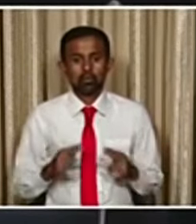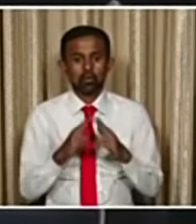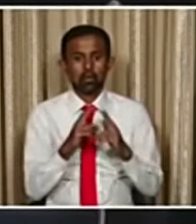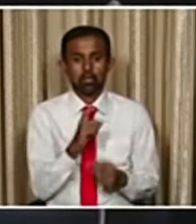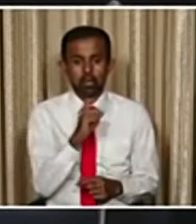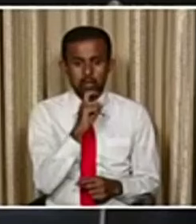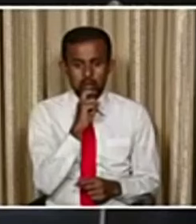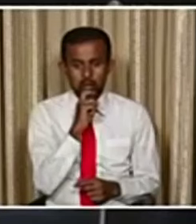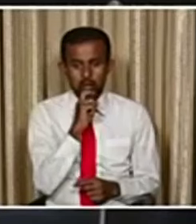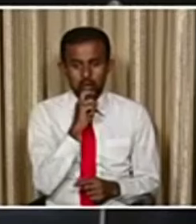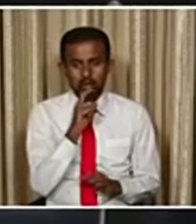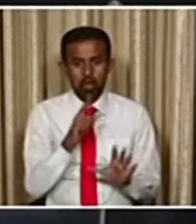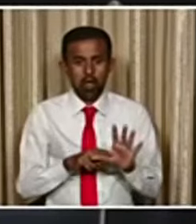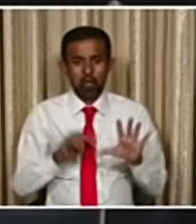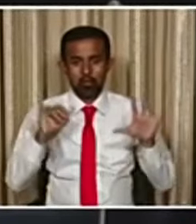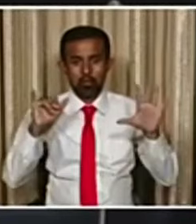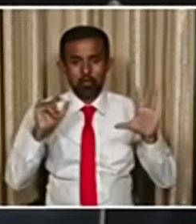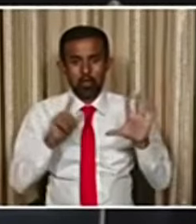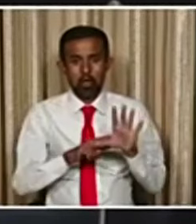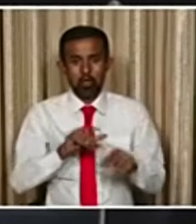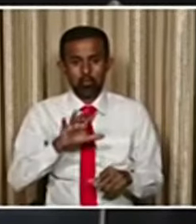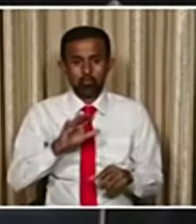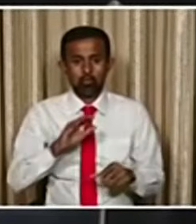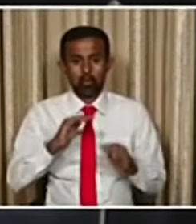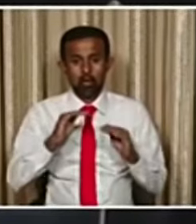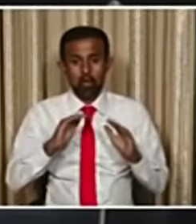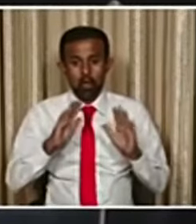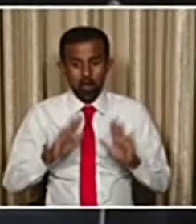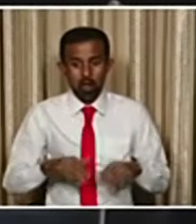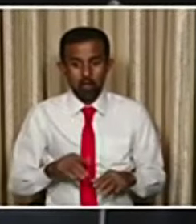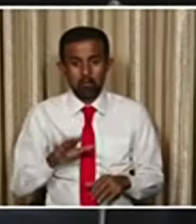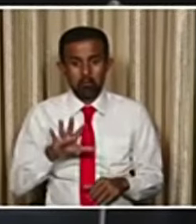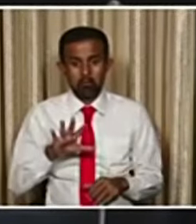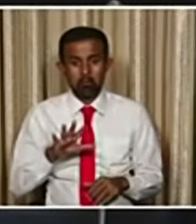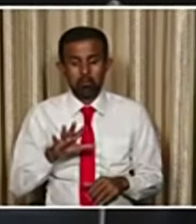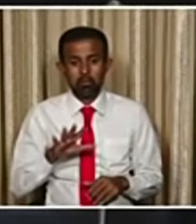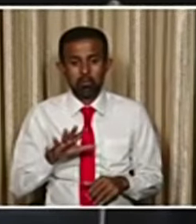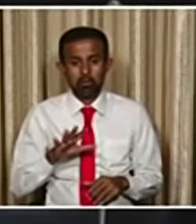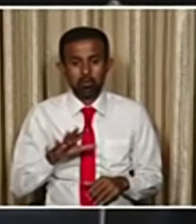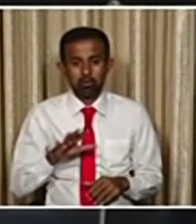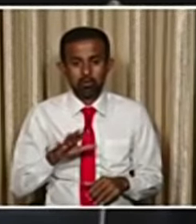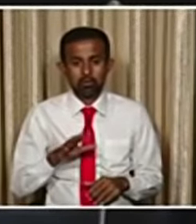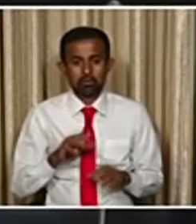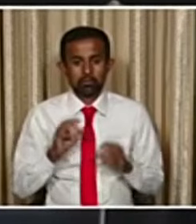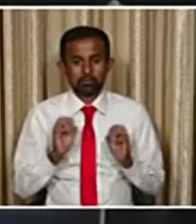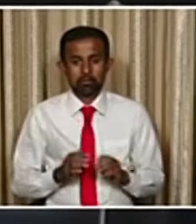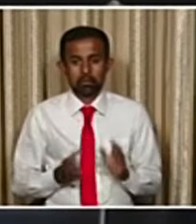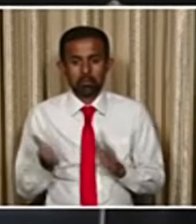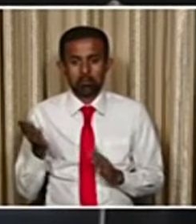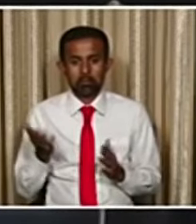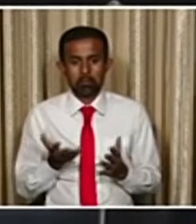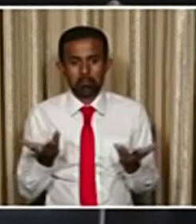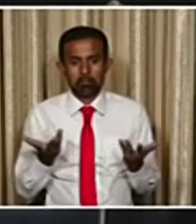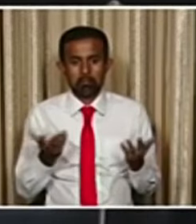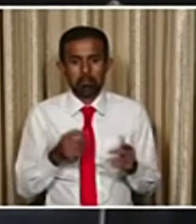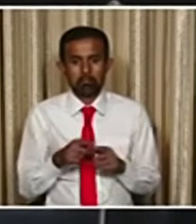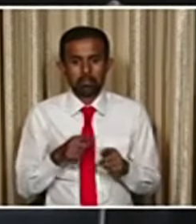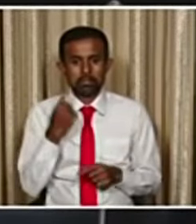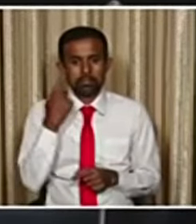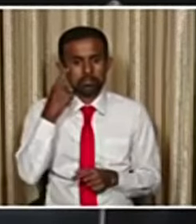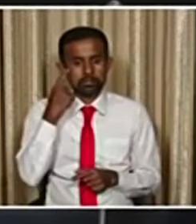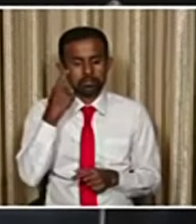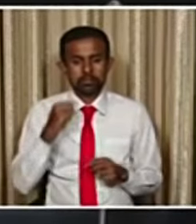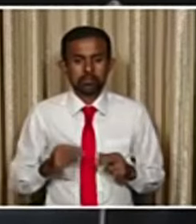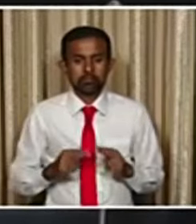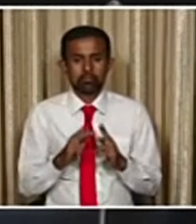අධිකරණයට. අවුරුදු 6-5ට අඩු කරාට පස්සේ අන්තිම 5 යනකොට එතුමාට මේක දාලා යන්න බෑ වගේ හිතුණා. හිතලා